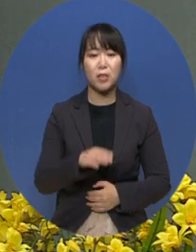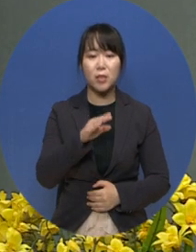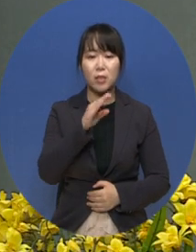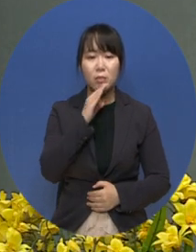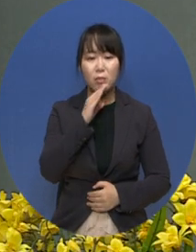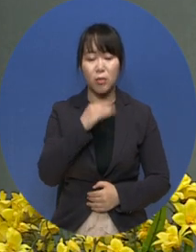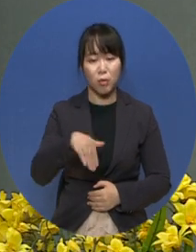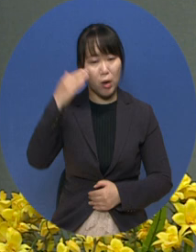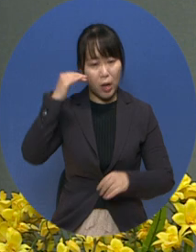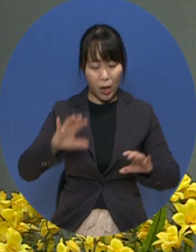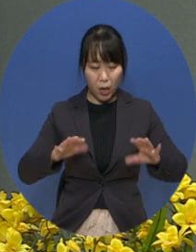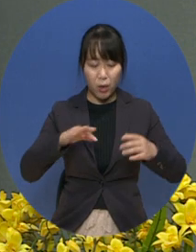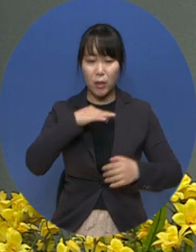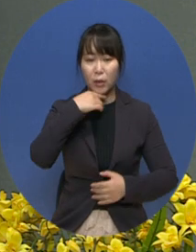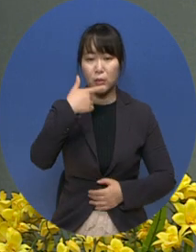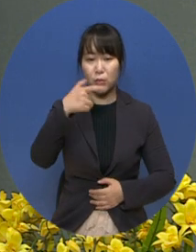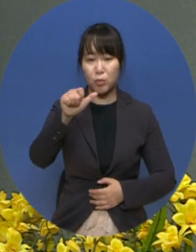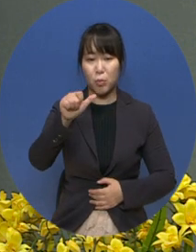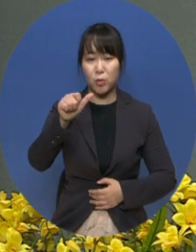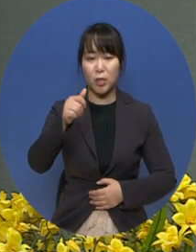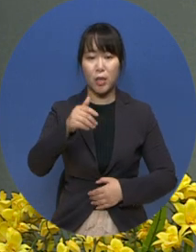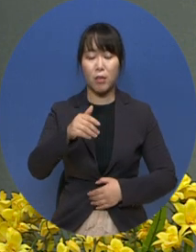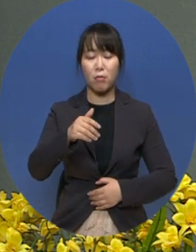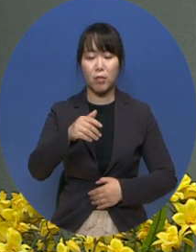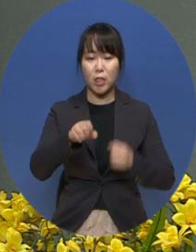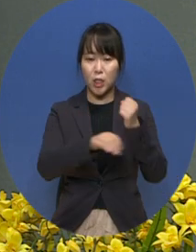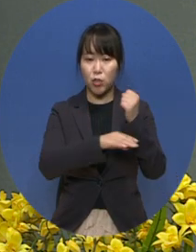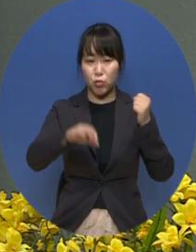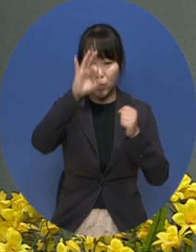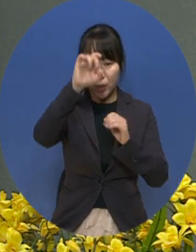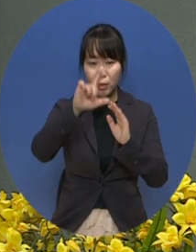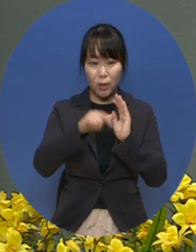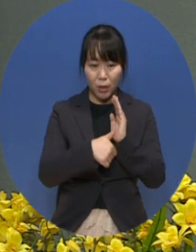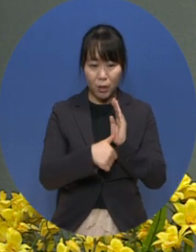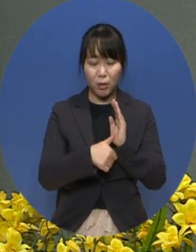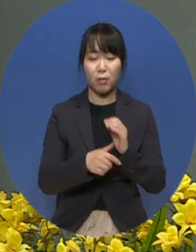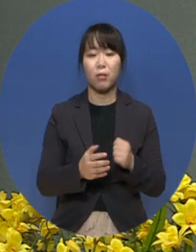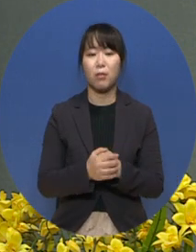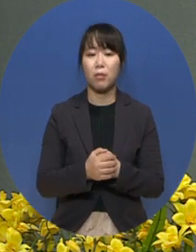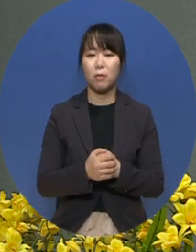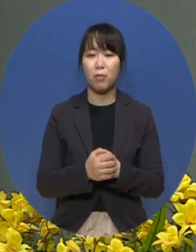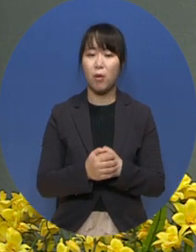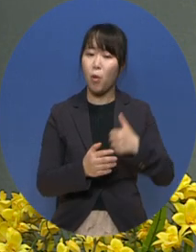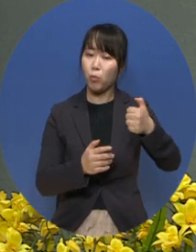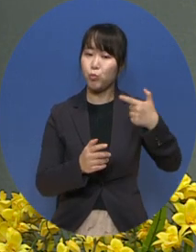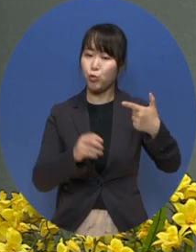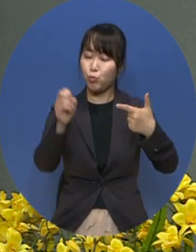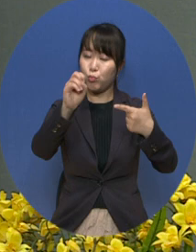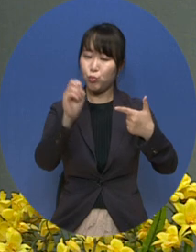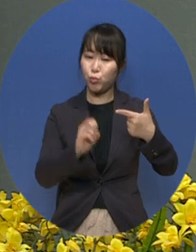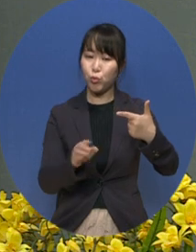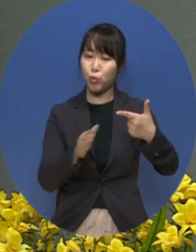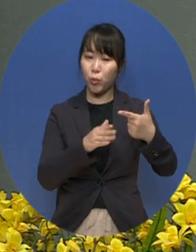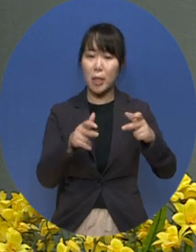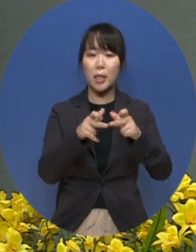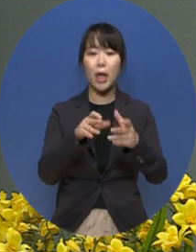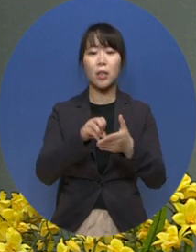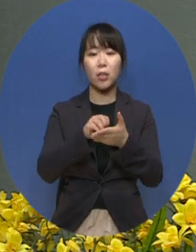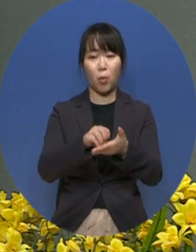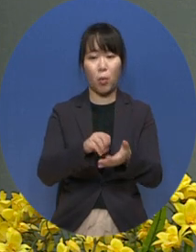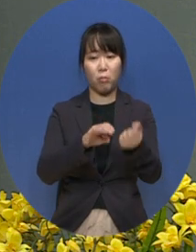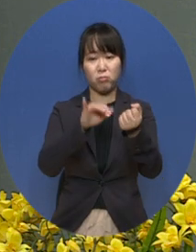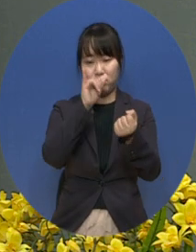우리나라 줘 65세 이제 기준을 봤을 때 어르신들 그중에 56% 정도 가야 장애 등록하고